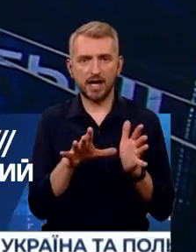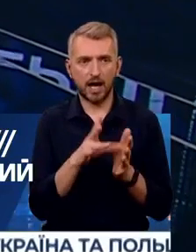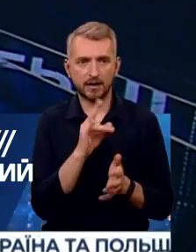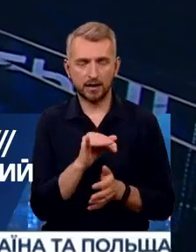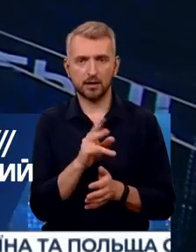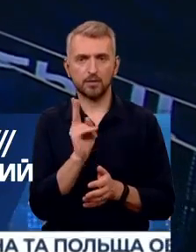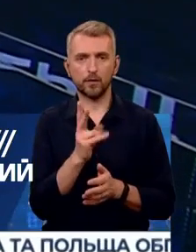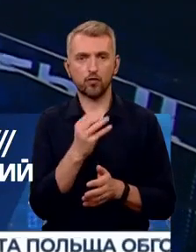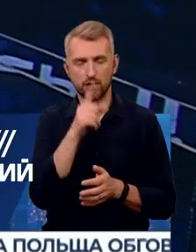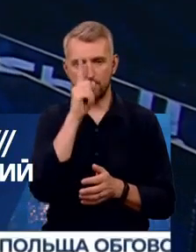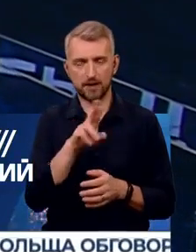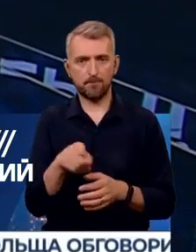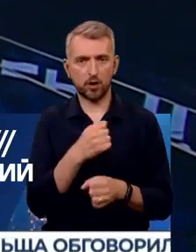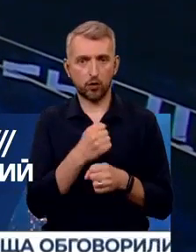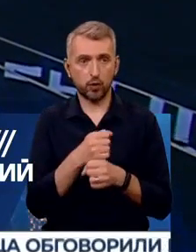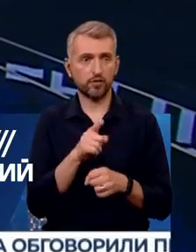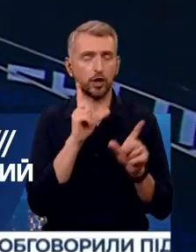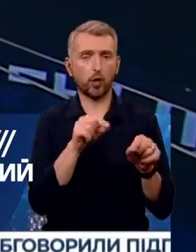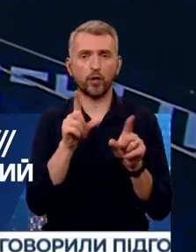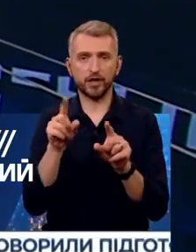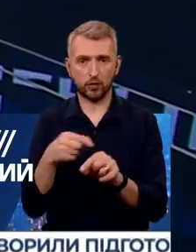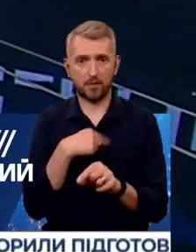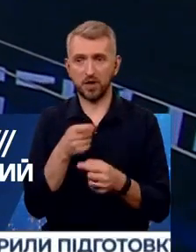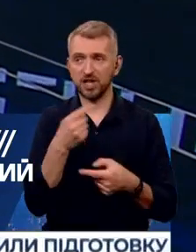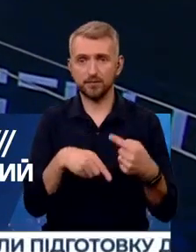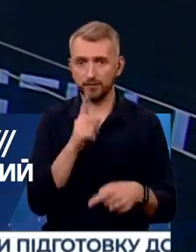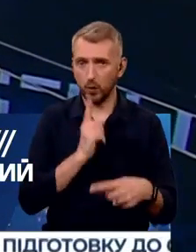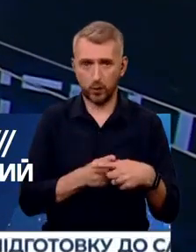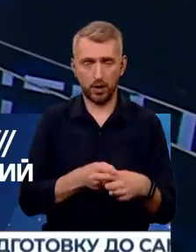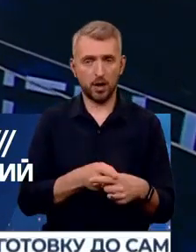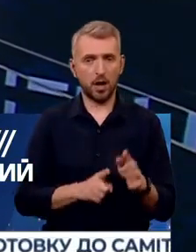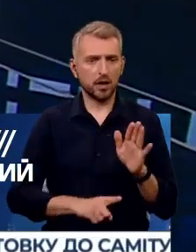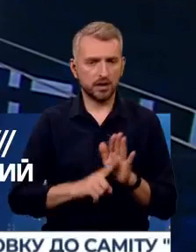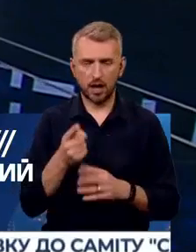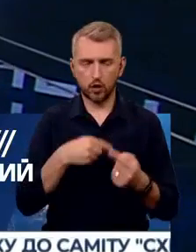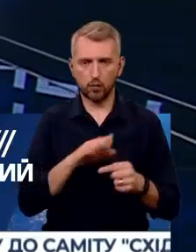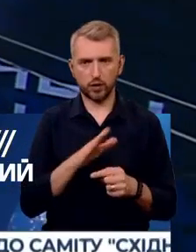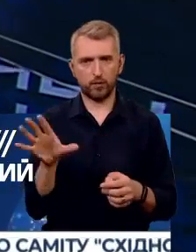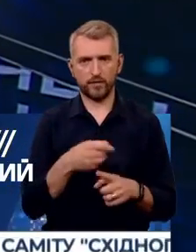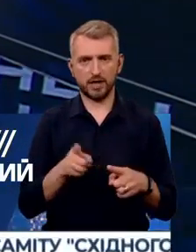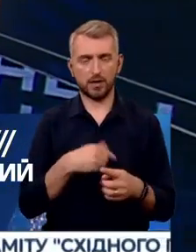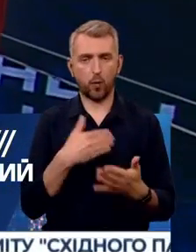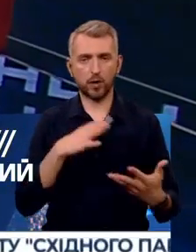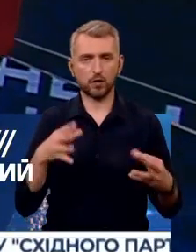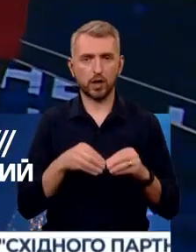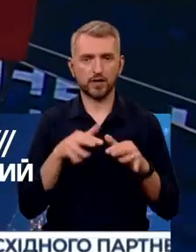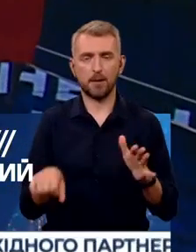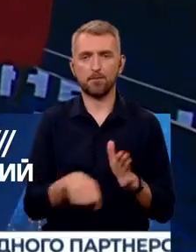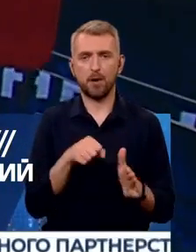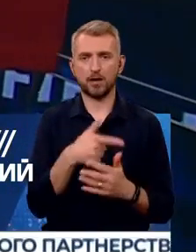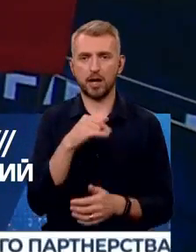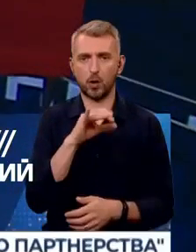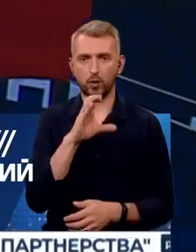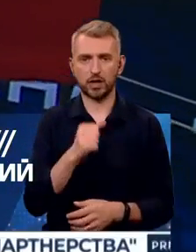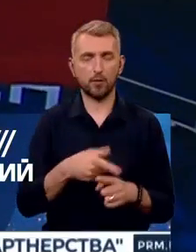ще місяць без роботи, вони роз'їдуться, ми їх не вернемо і ми не запустимо все це. От результати дій банди Геруса, про які